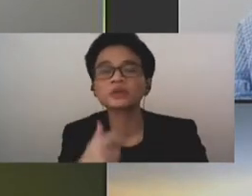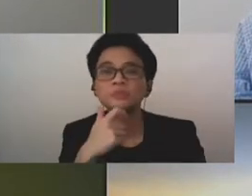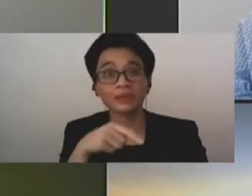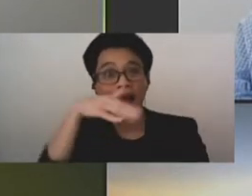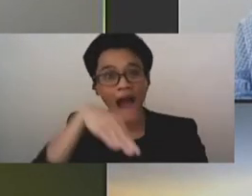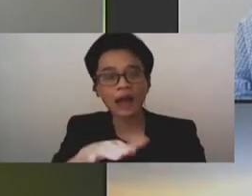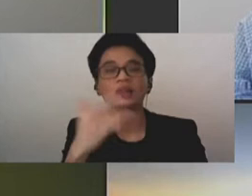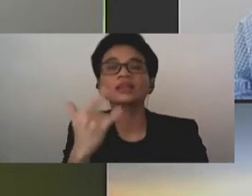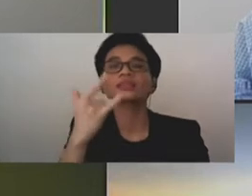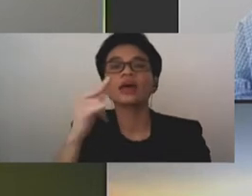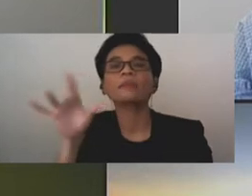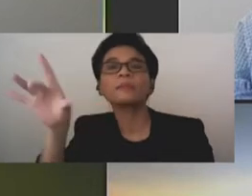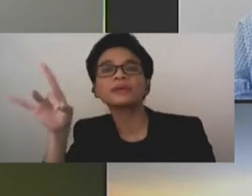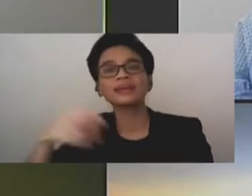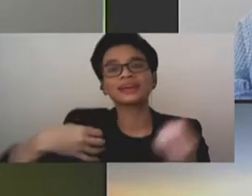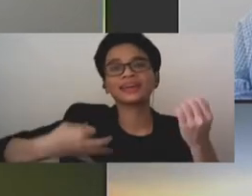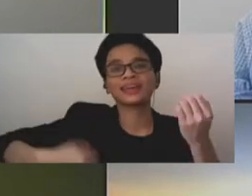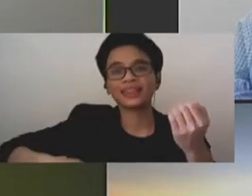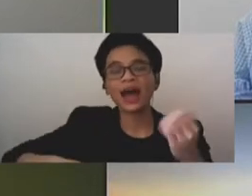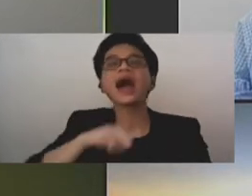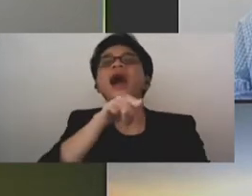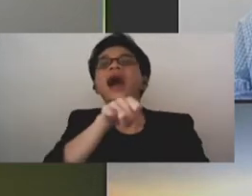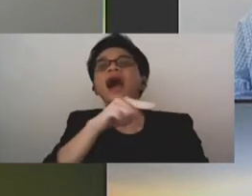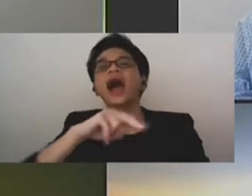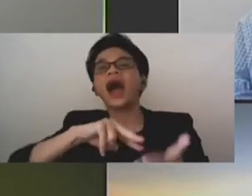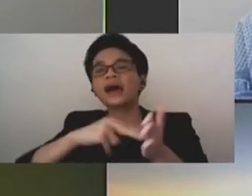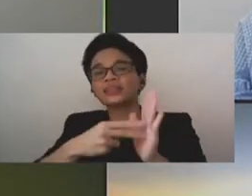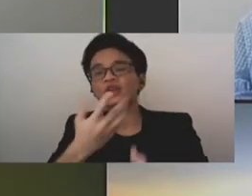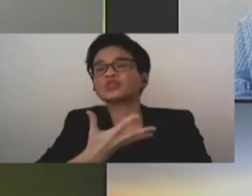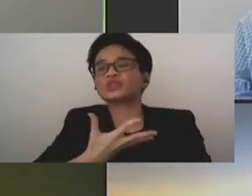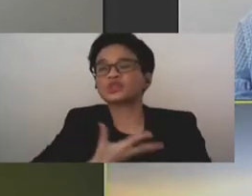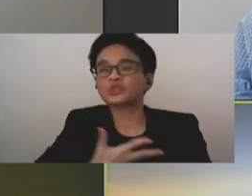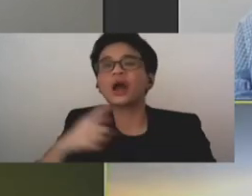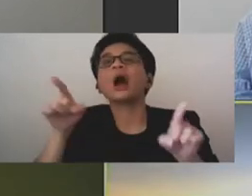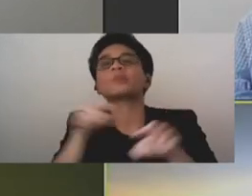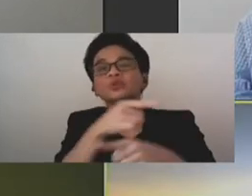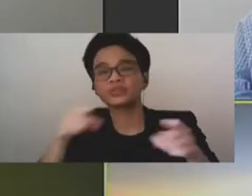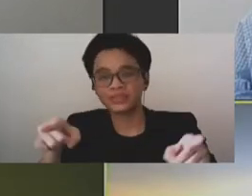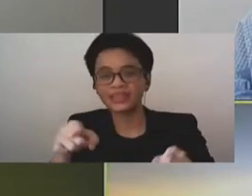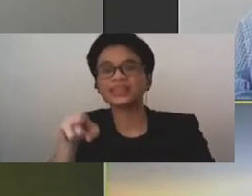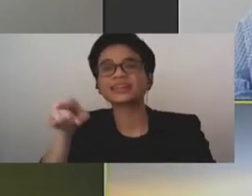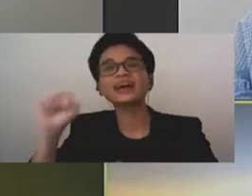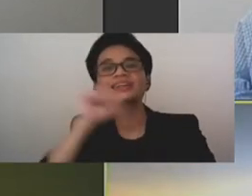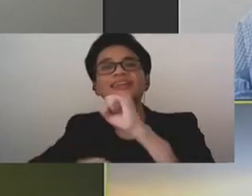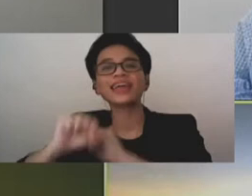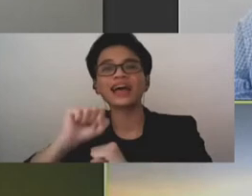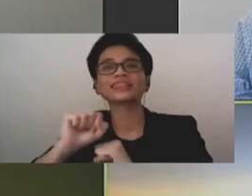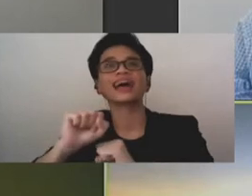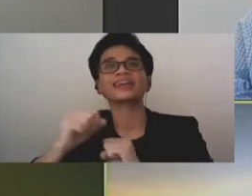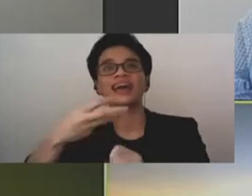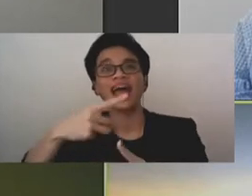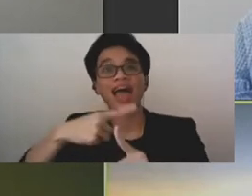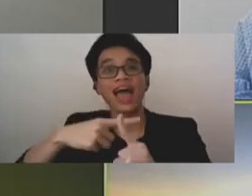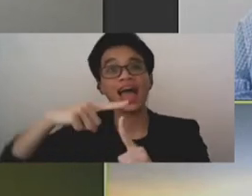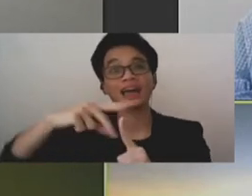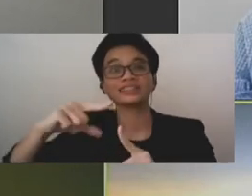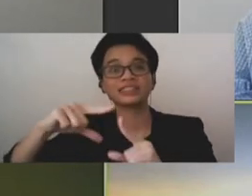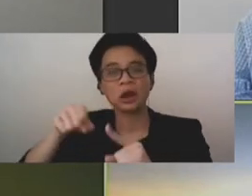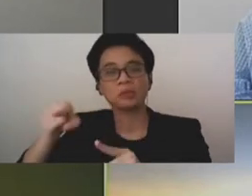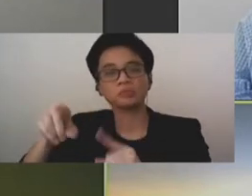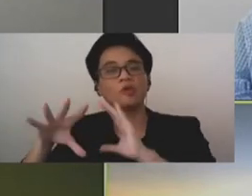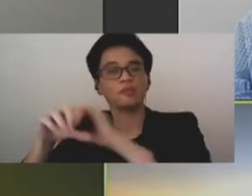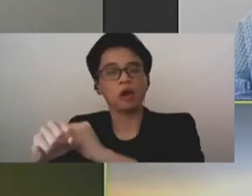saya berikan media yang kira-kira dia bisa menentukan pilihannya. Siap Bu. Makasih. Berarti